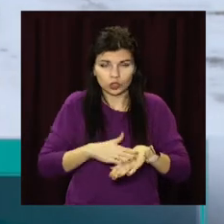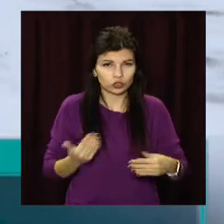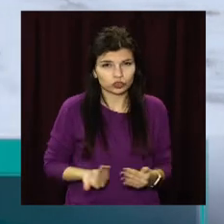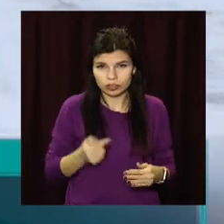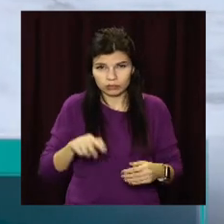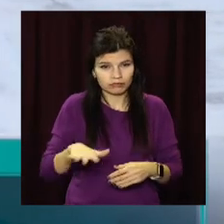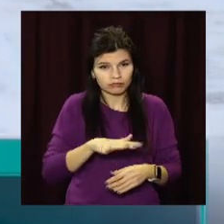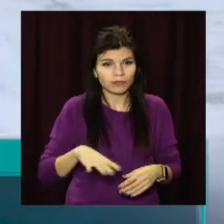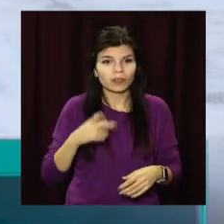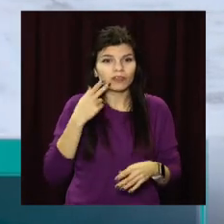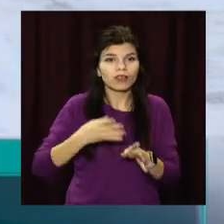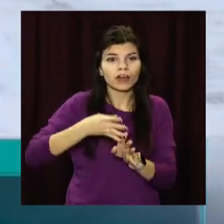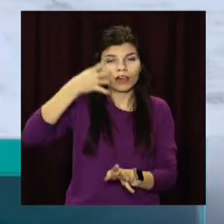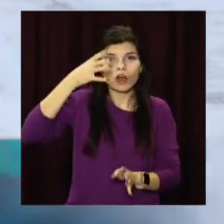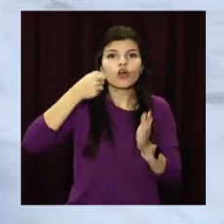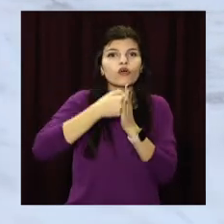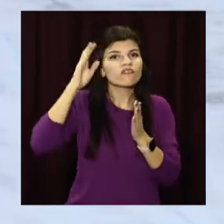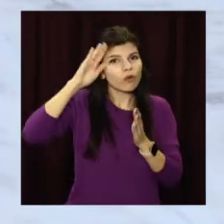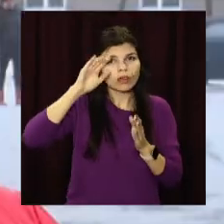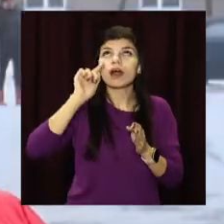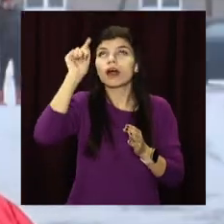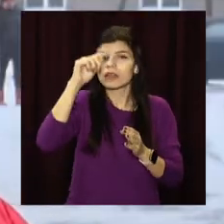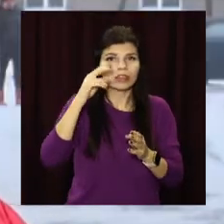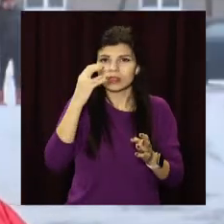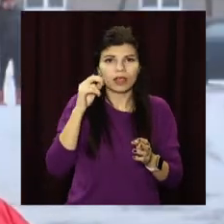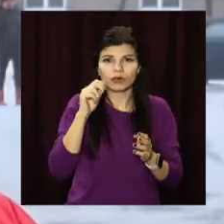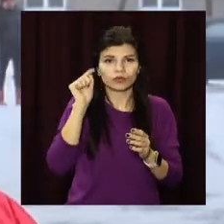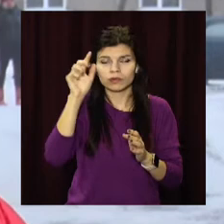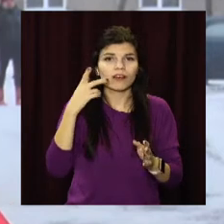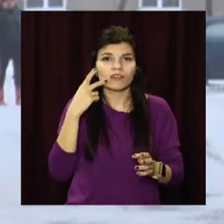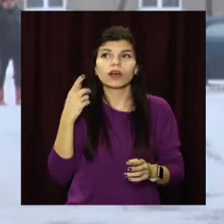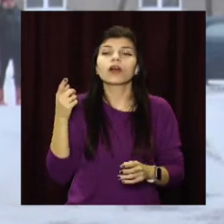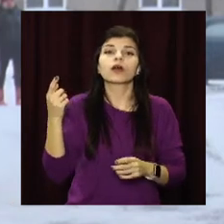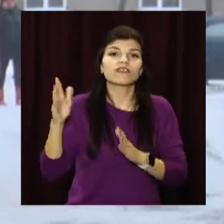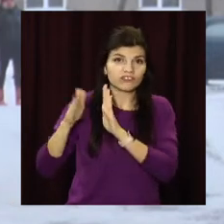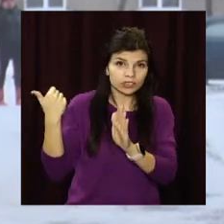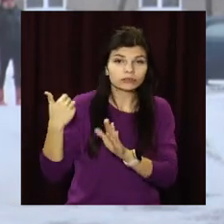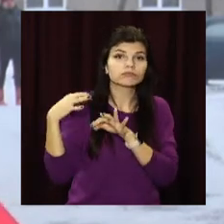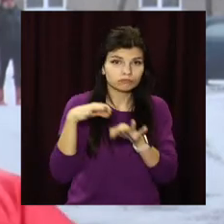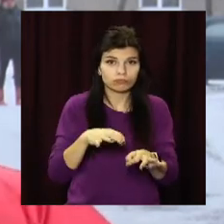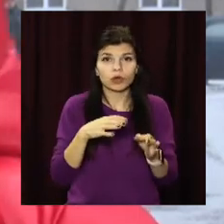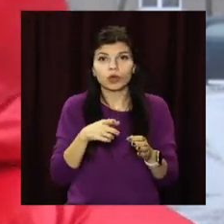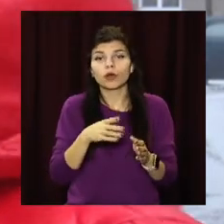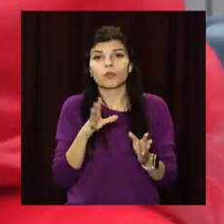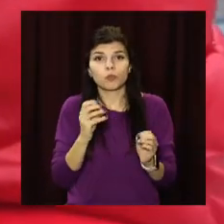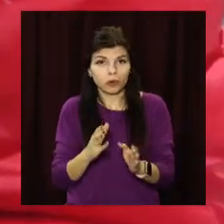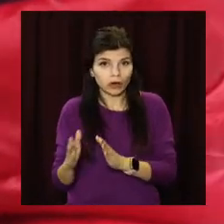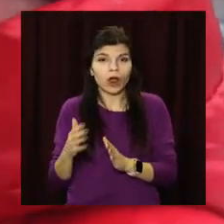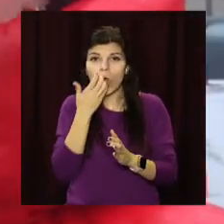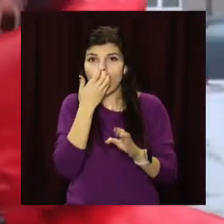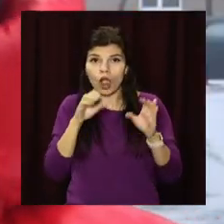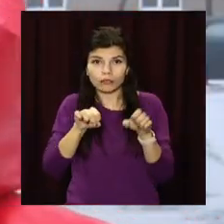останніх етажів не доходила вода, був затоплений підвал. Приїхали аварійні служби, навели порядок в підвалі, утеплили, навіть